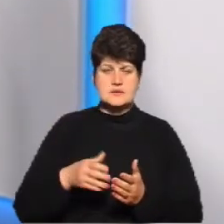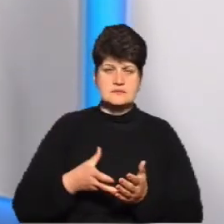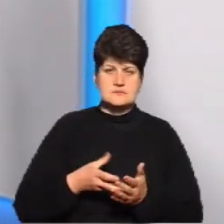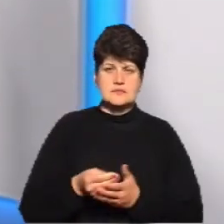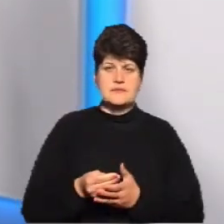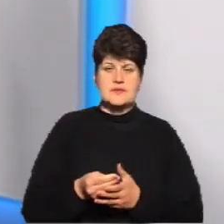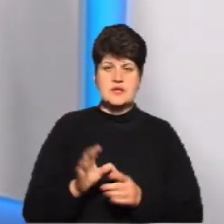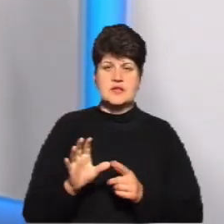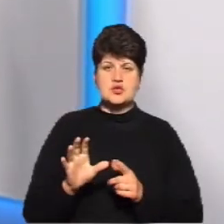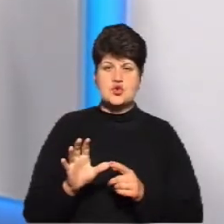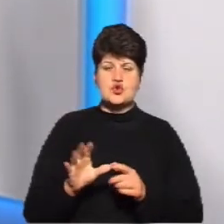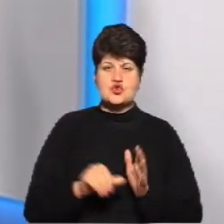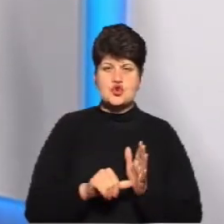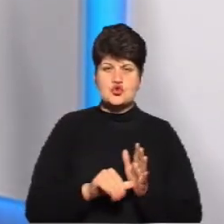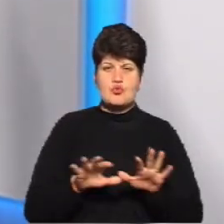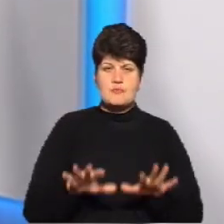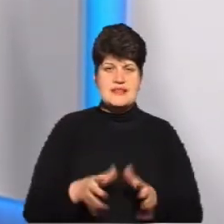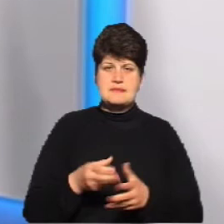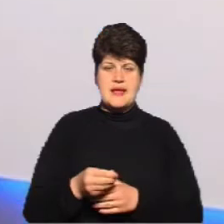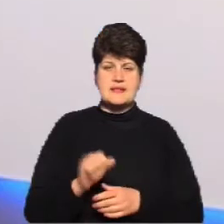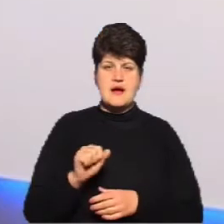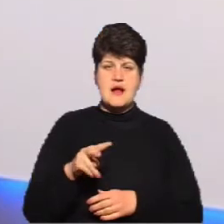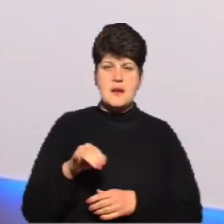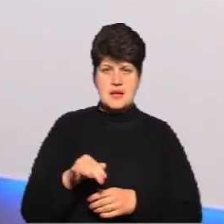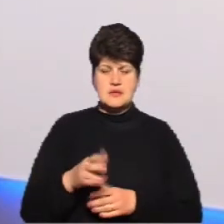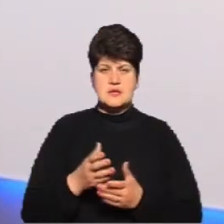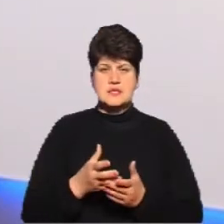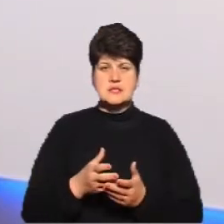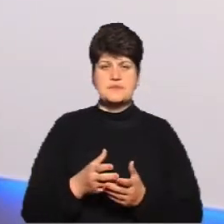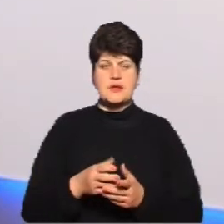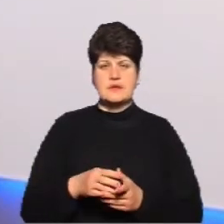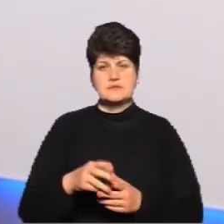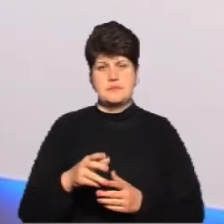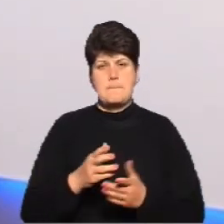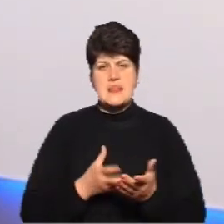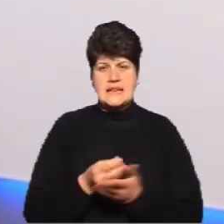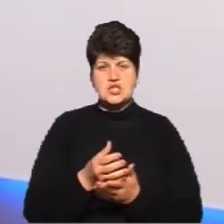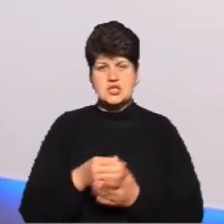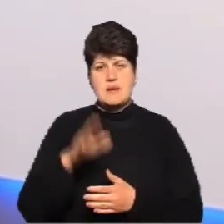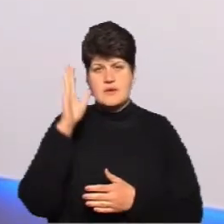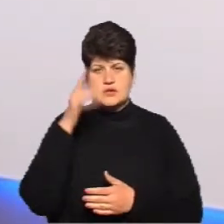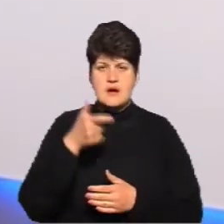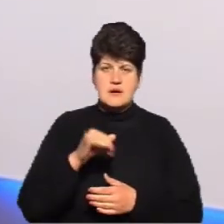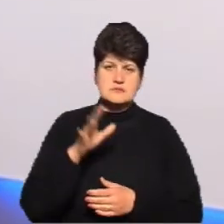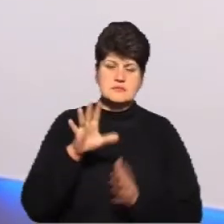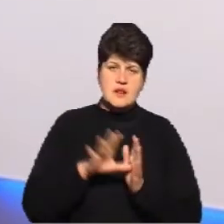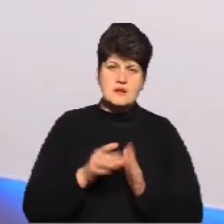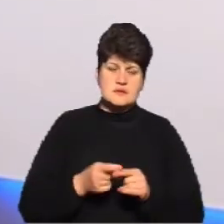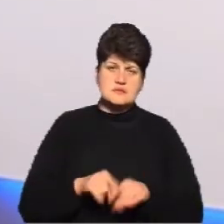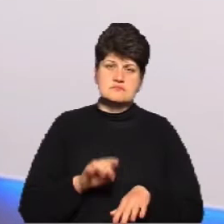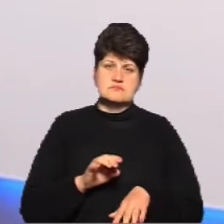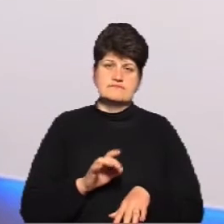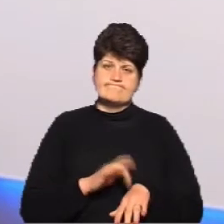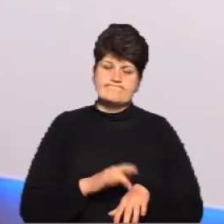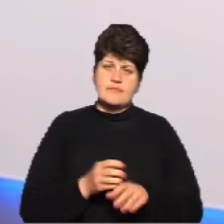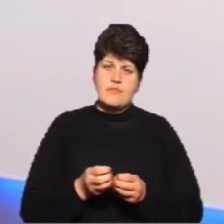несплата аліментів. Ну, з комунальними платежами це трохи болюче, як на мене, питання буде для українців, оскільки ми розуміємо, що бувають люди в важких